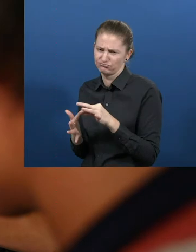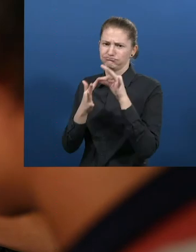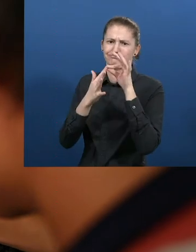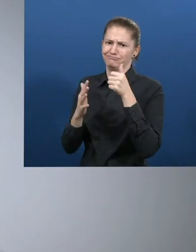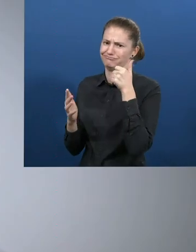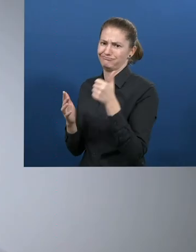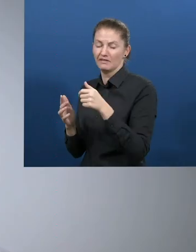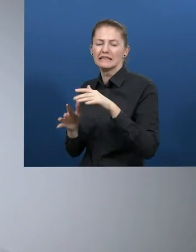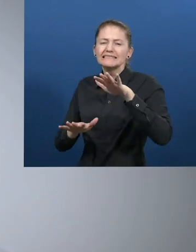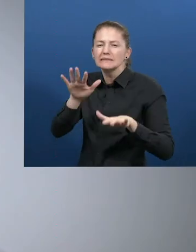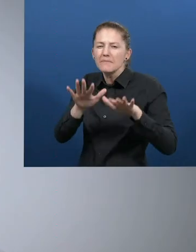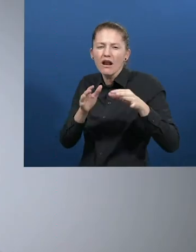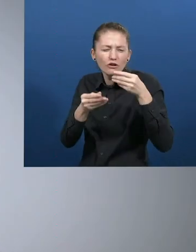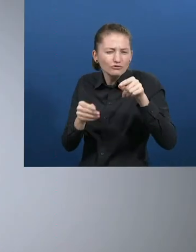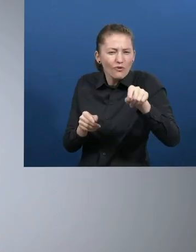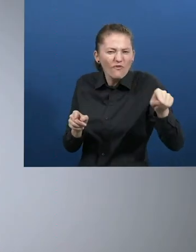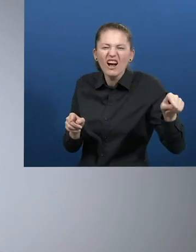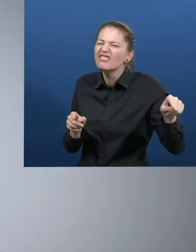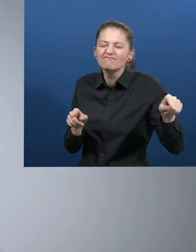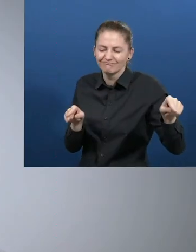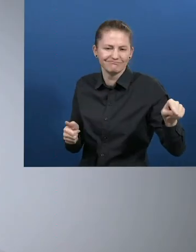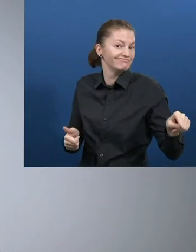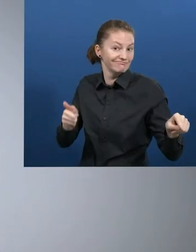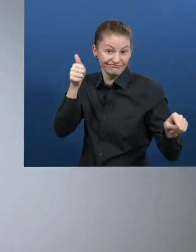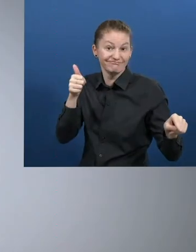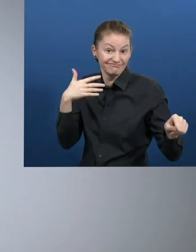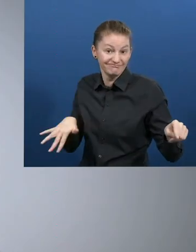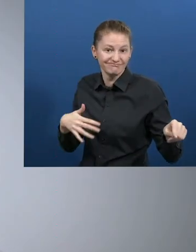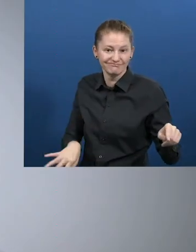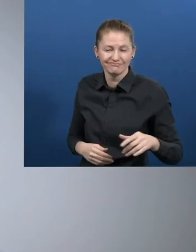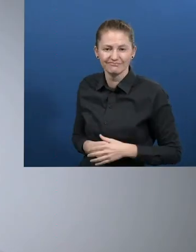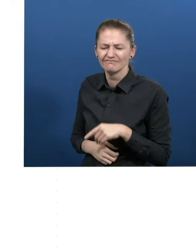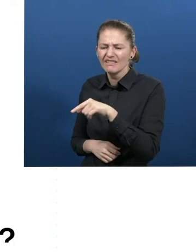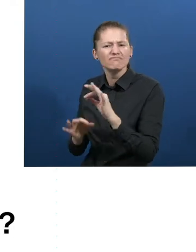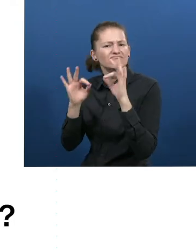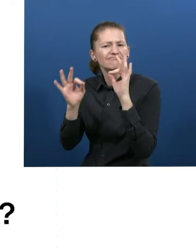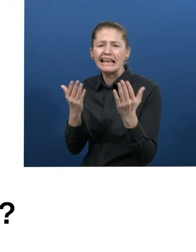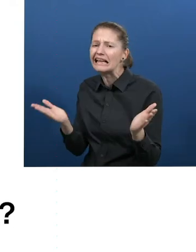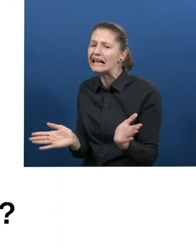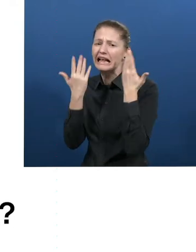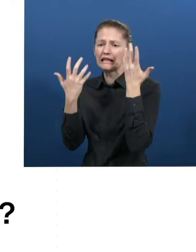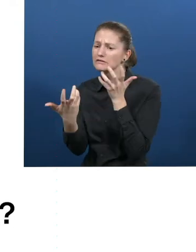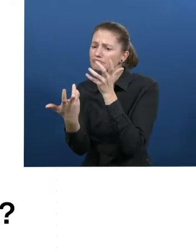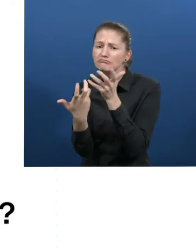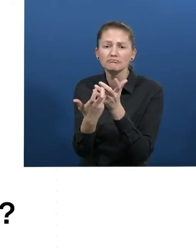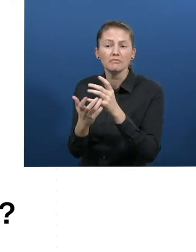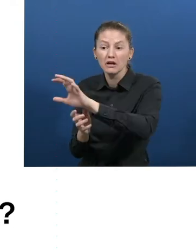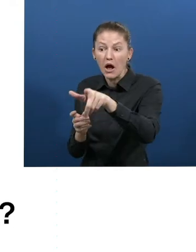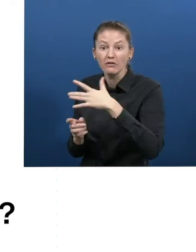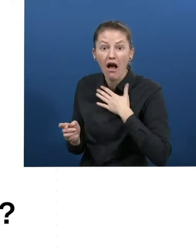giới. Ngoài ra, nó cũng được thiết kế giúp dễ dàng áp dụng cho những quốc gia khác. How does Saomai